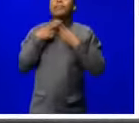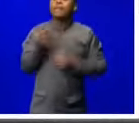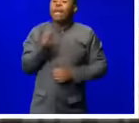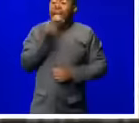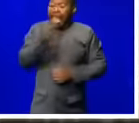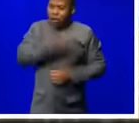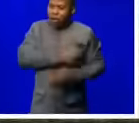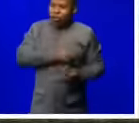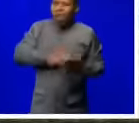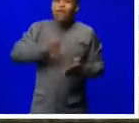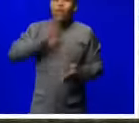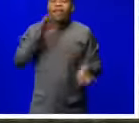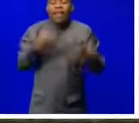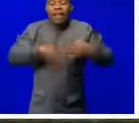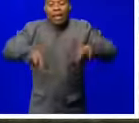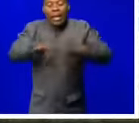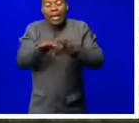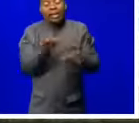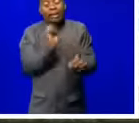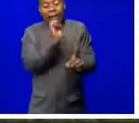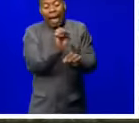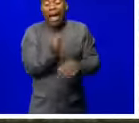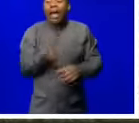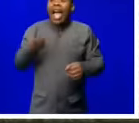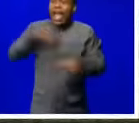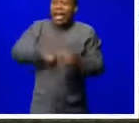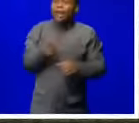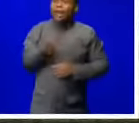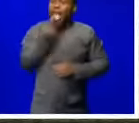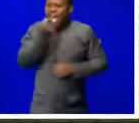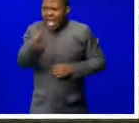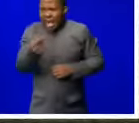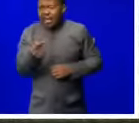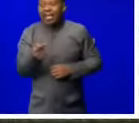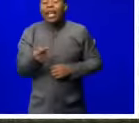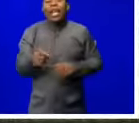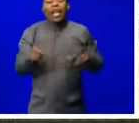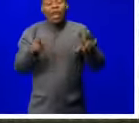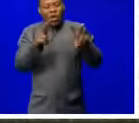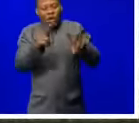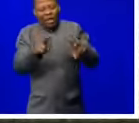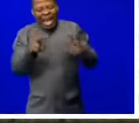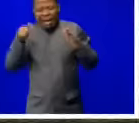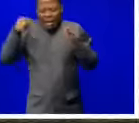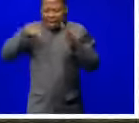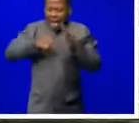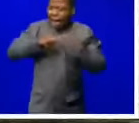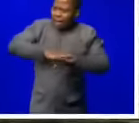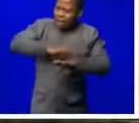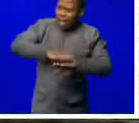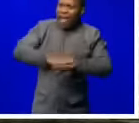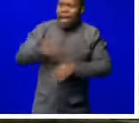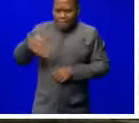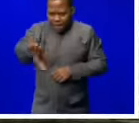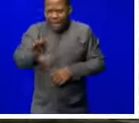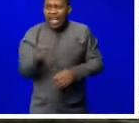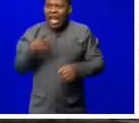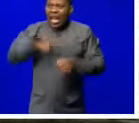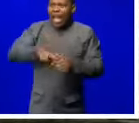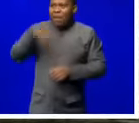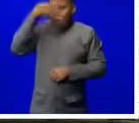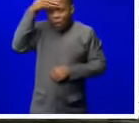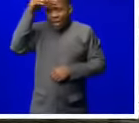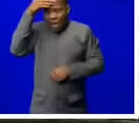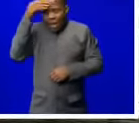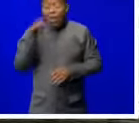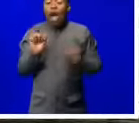wamaseko iyacelana ukuthi luphenyo lwekufa kwakhe maseko lushakudele maphoyisa